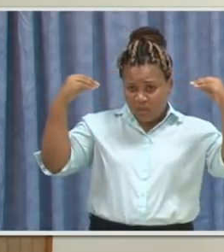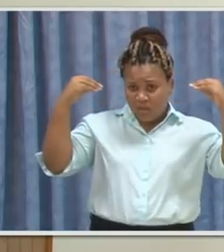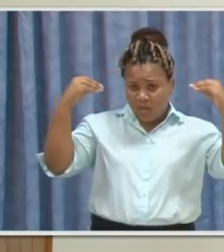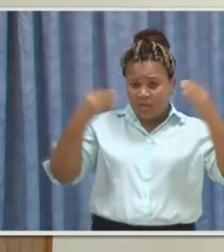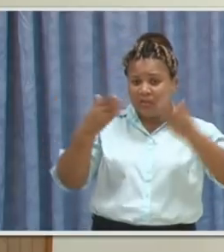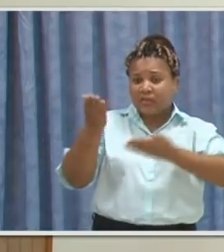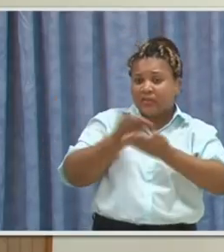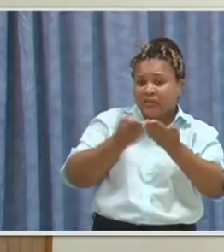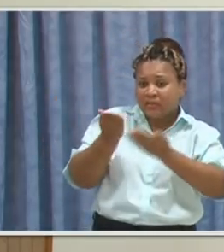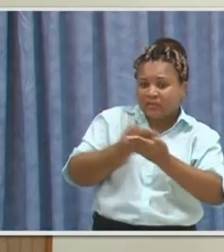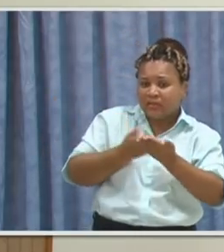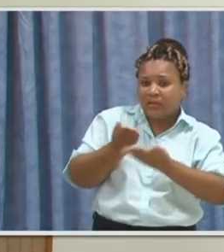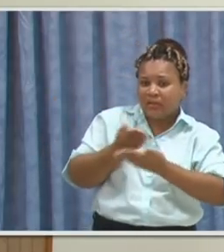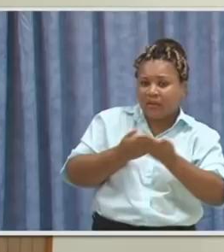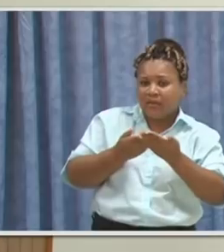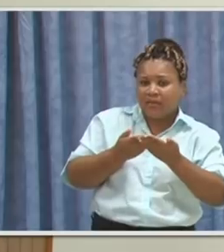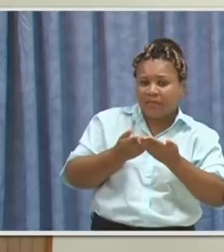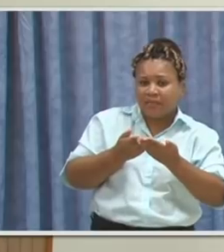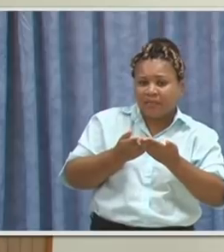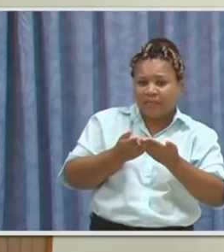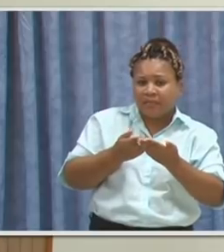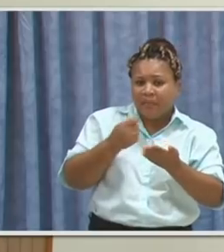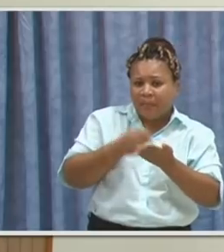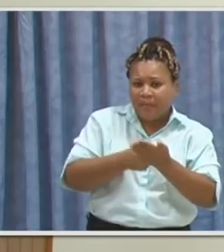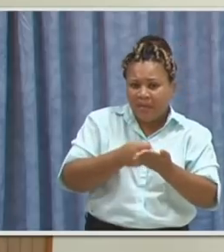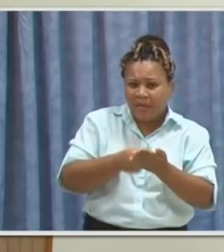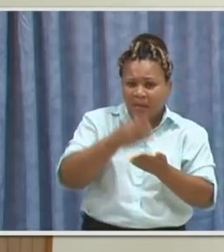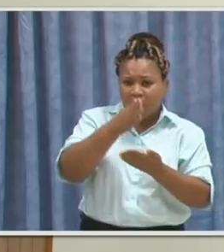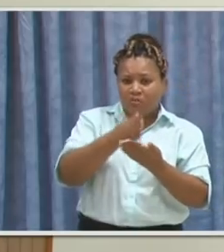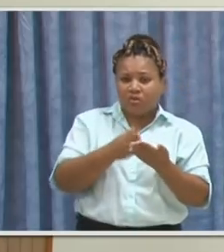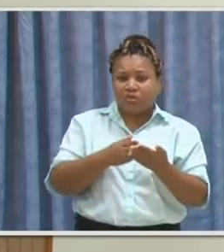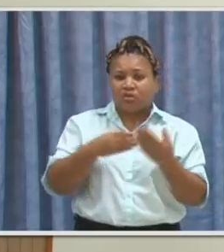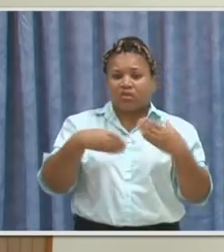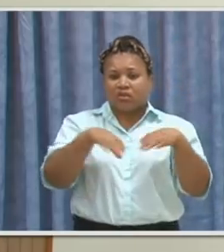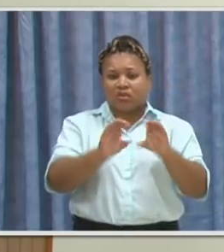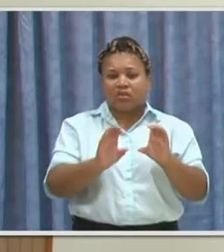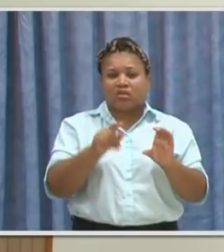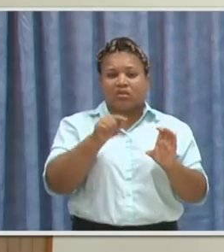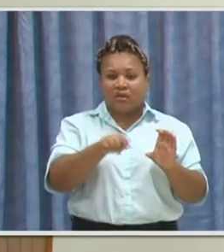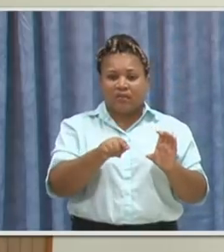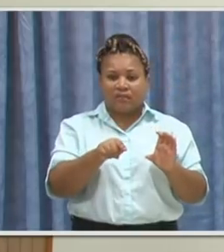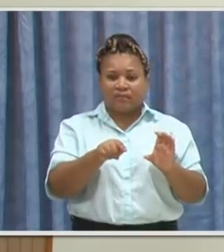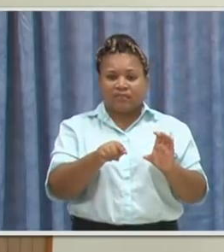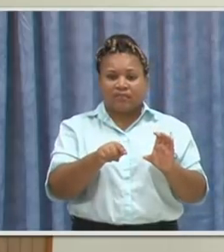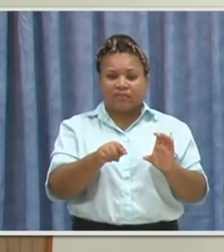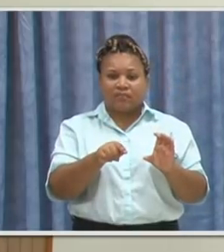cover sa cost. Qui est encore l'état dans l'hôpital.